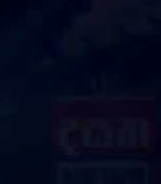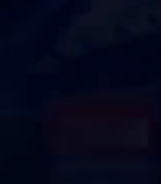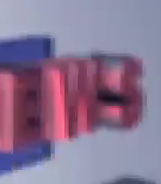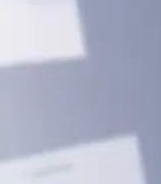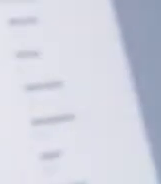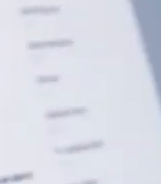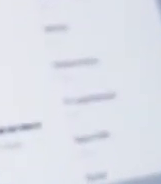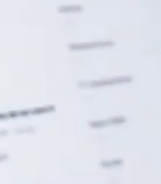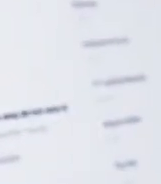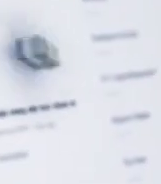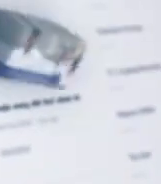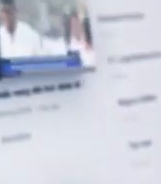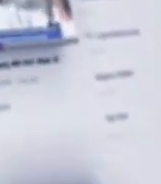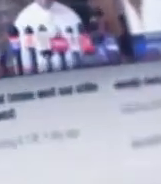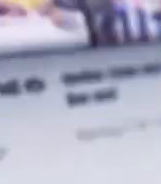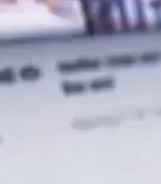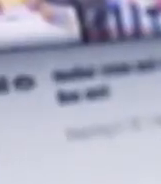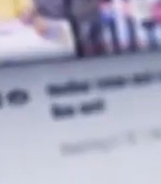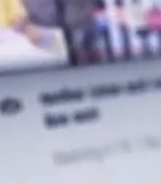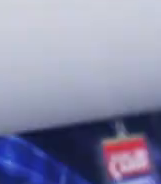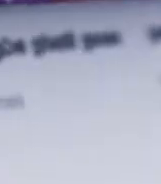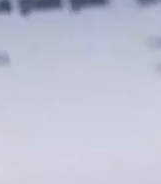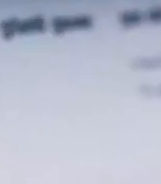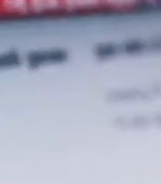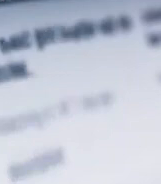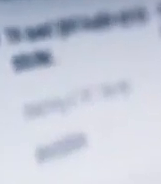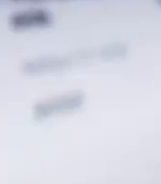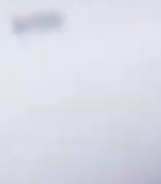ඔස්සේ දවසේ දසත පැතිරුණු